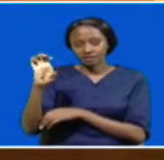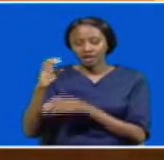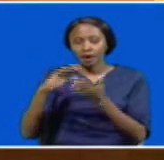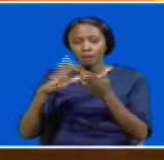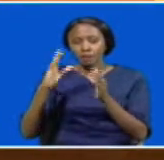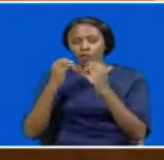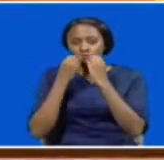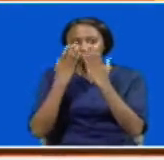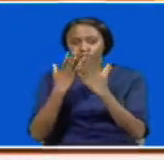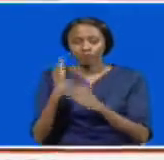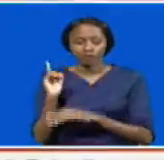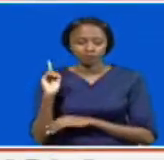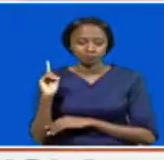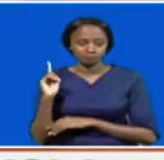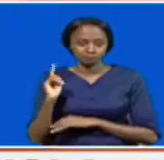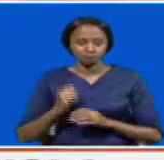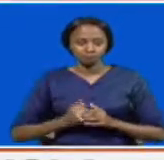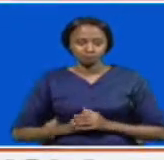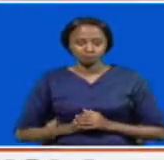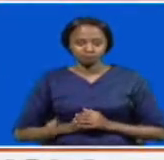zaidi.